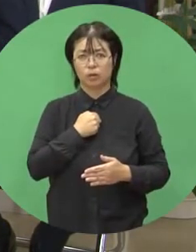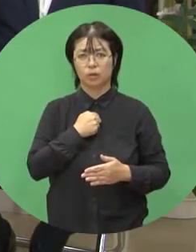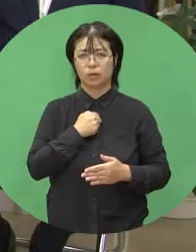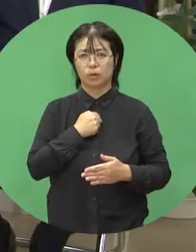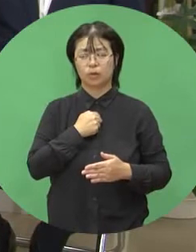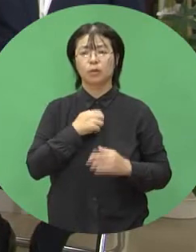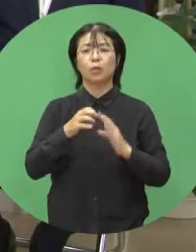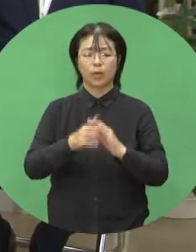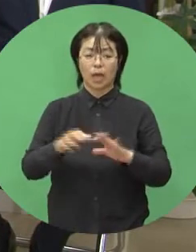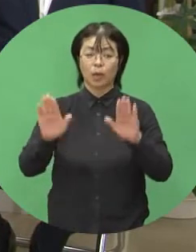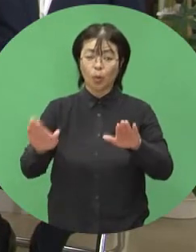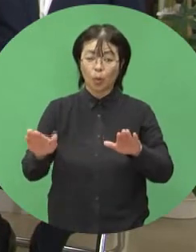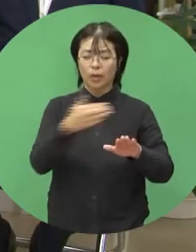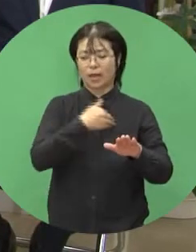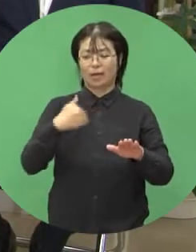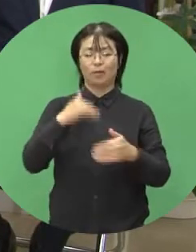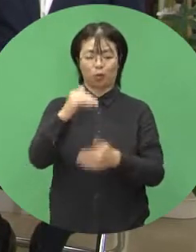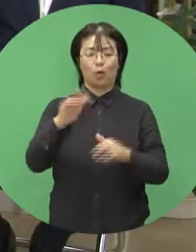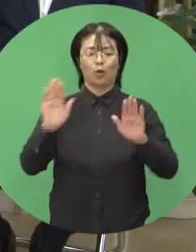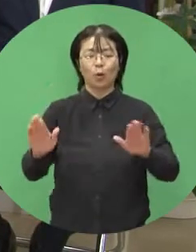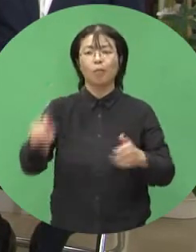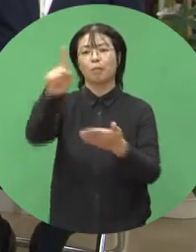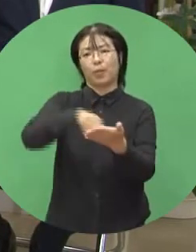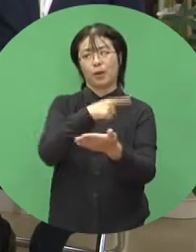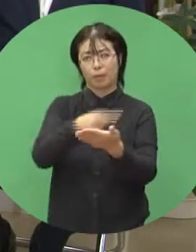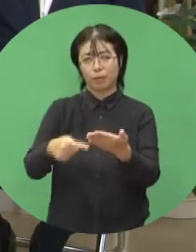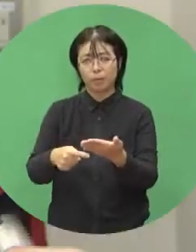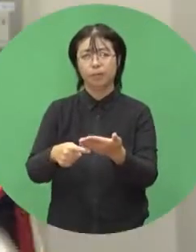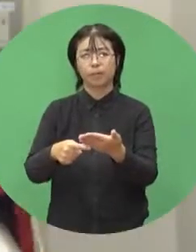ので今日できることは今日済まし